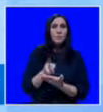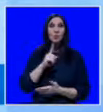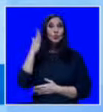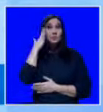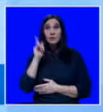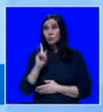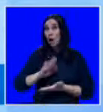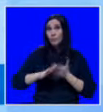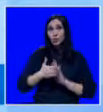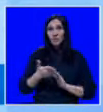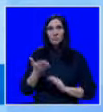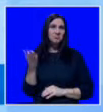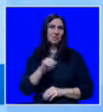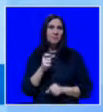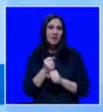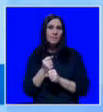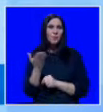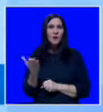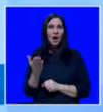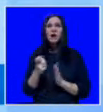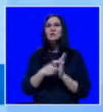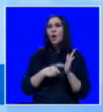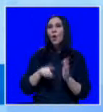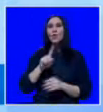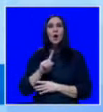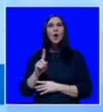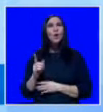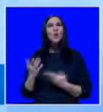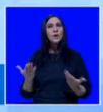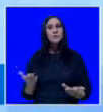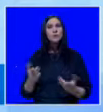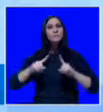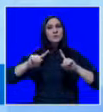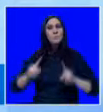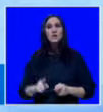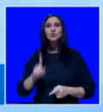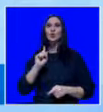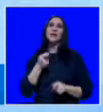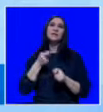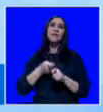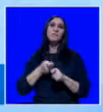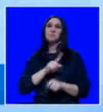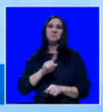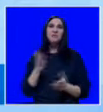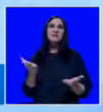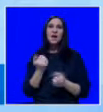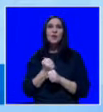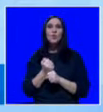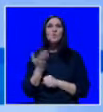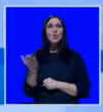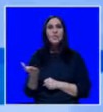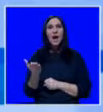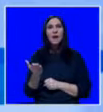наредби, които министерства трябва да подготвят, те не работят по тях. Някакви закони, които спешно трябва да се направят, не се работи по тях.